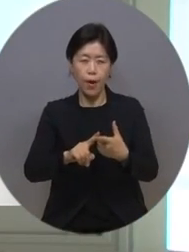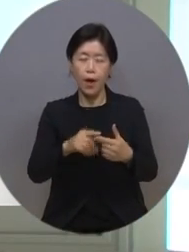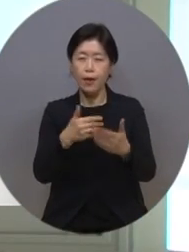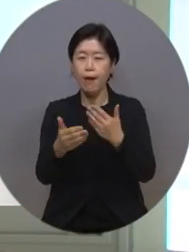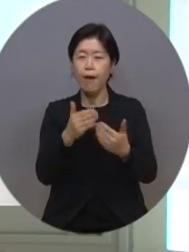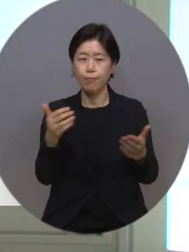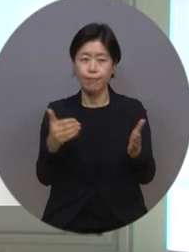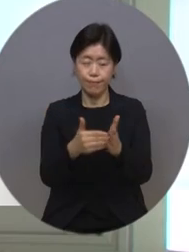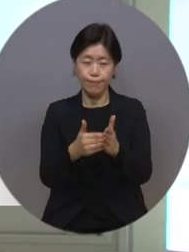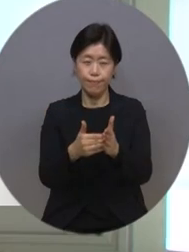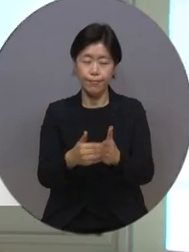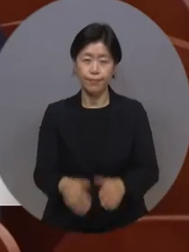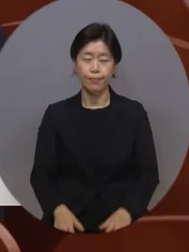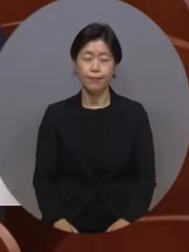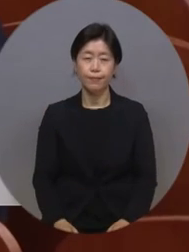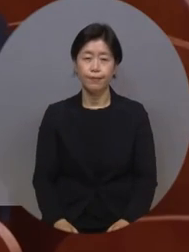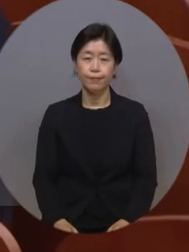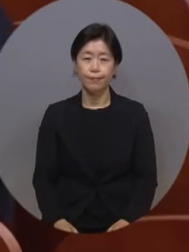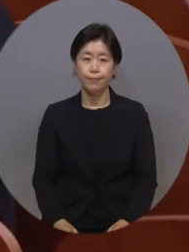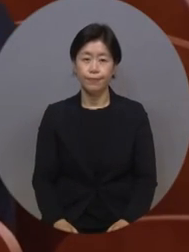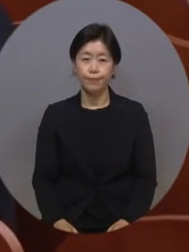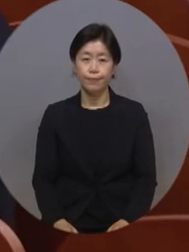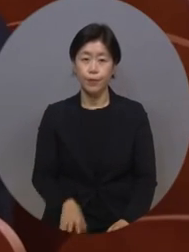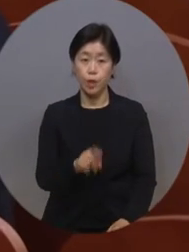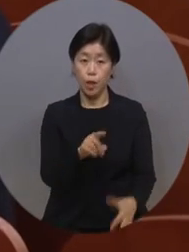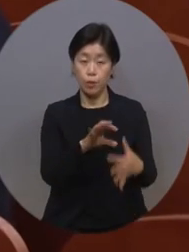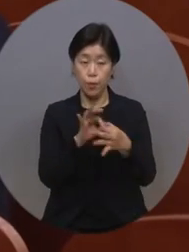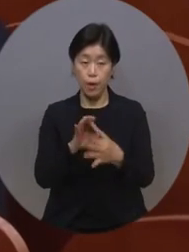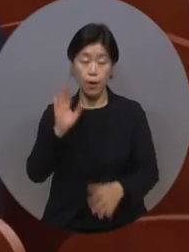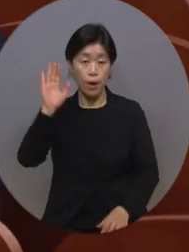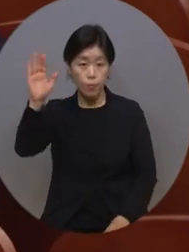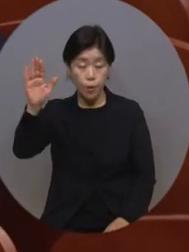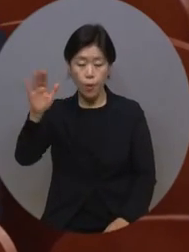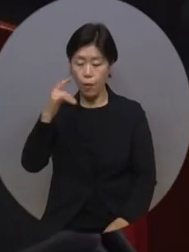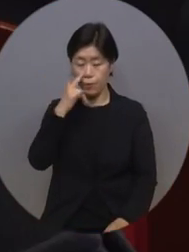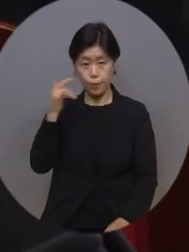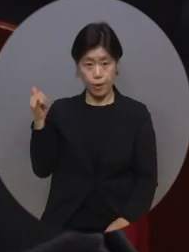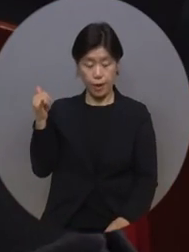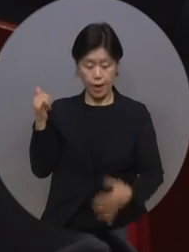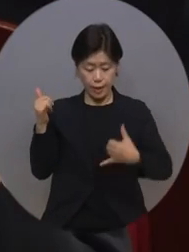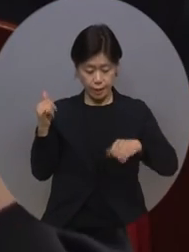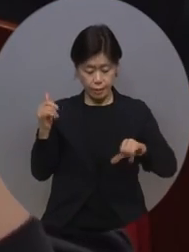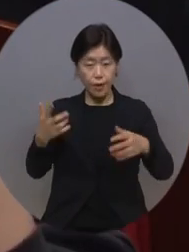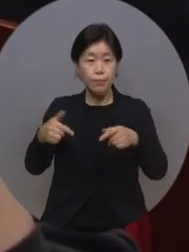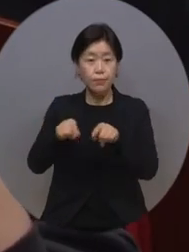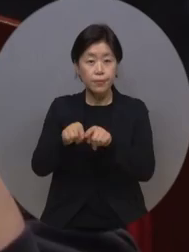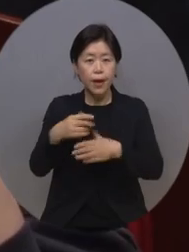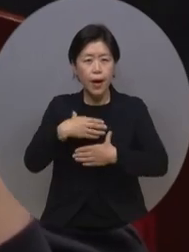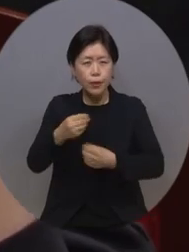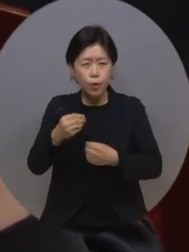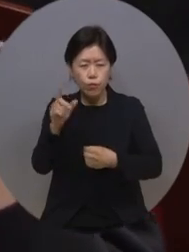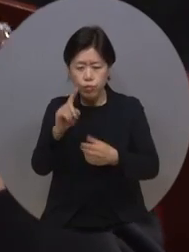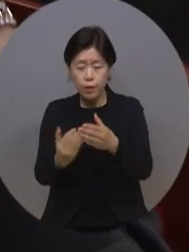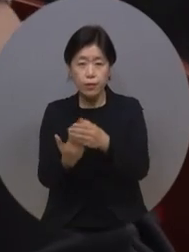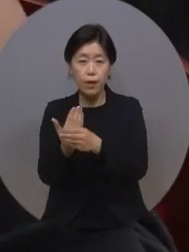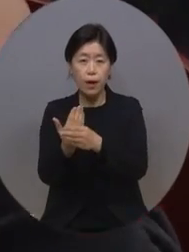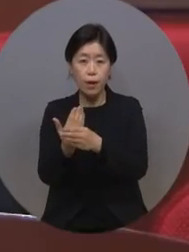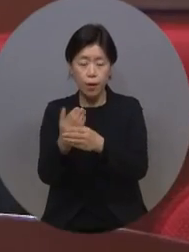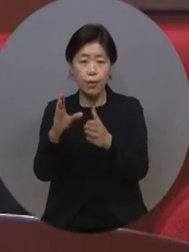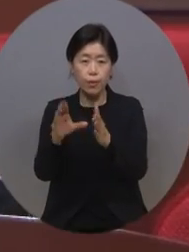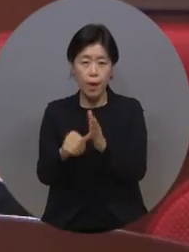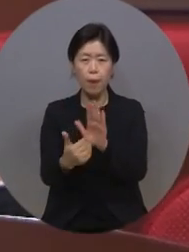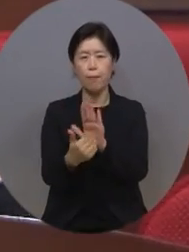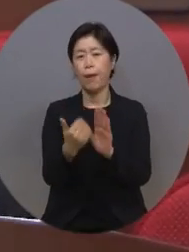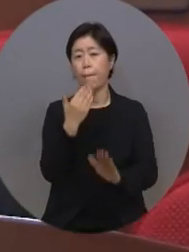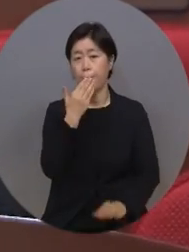안전 교육을 받습니다. 이를 통해 향후 학부모들이 자녀들과 함께 안전 사고를 예방하는 동시에